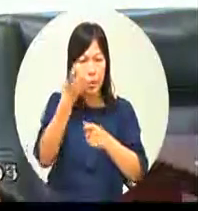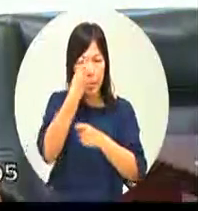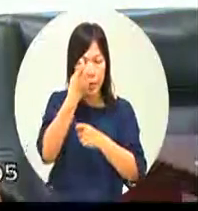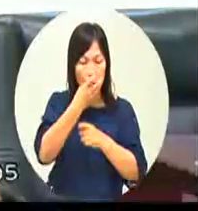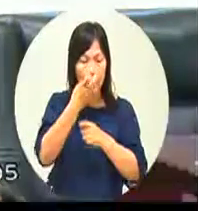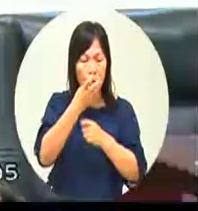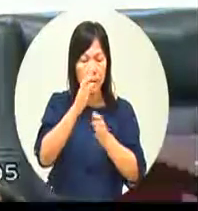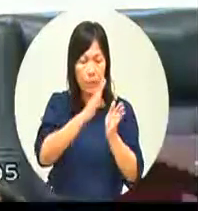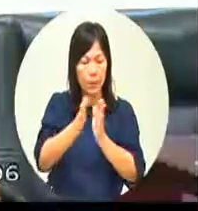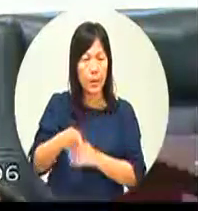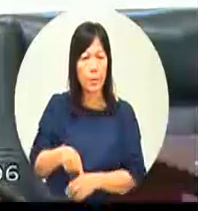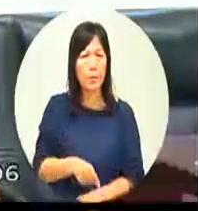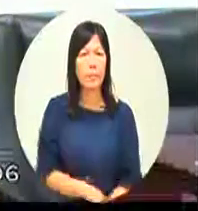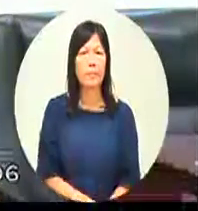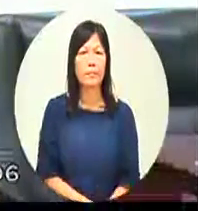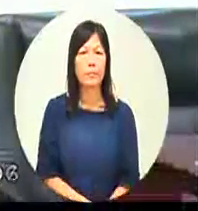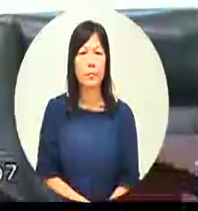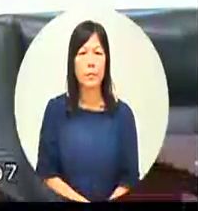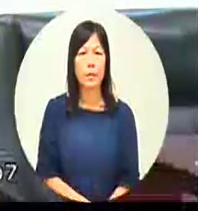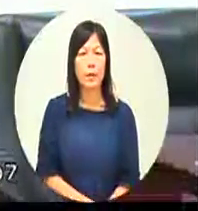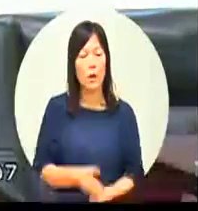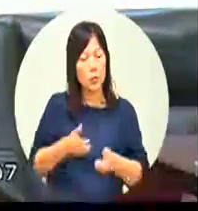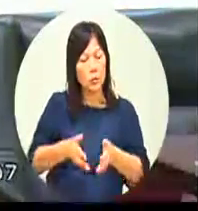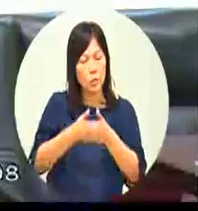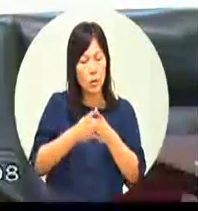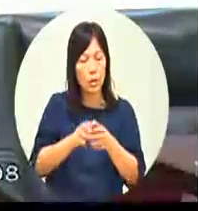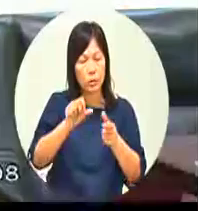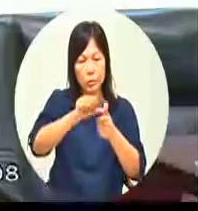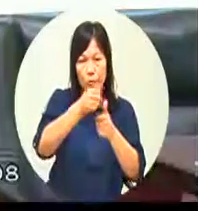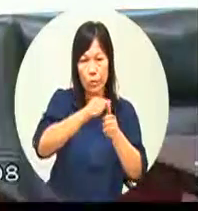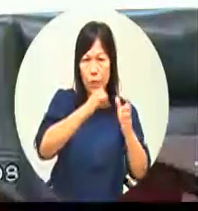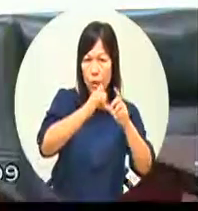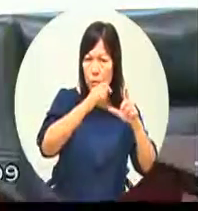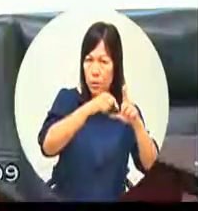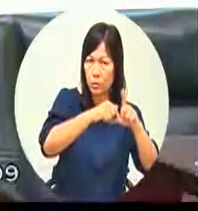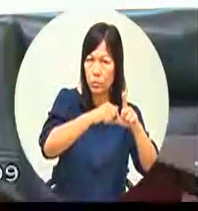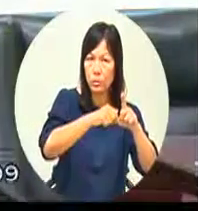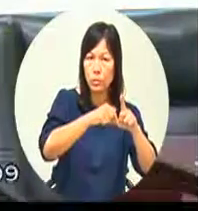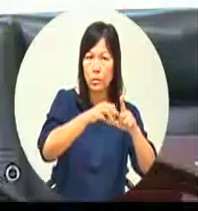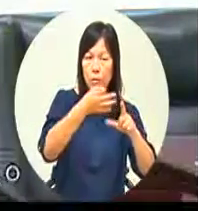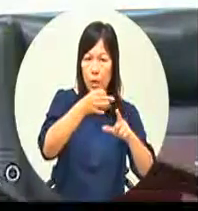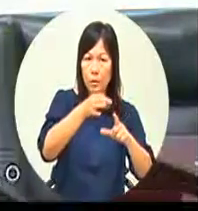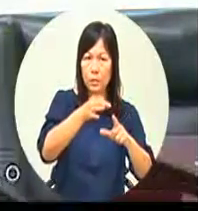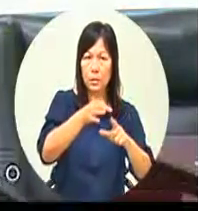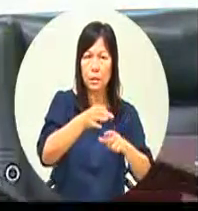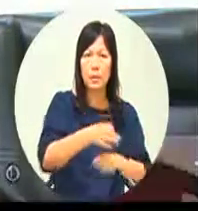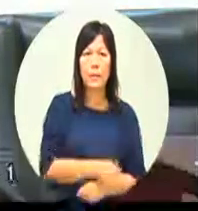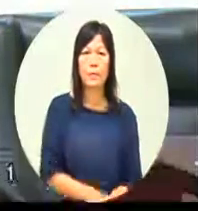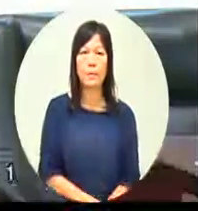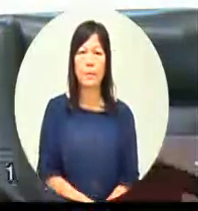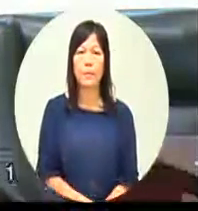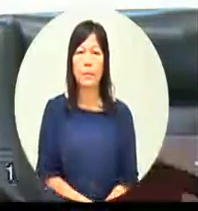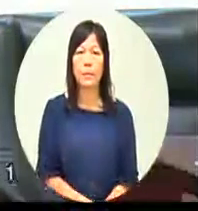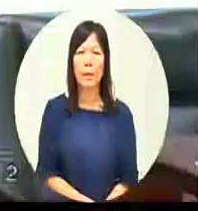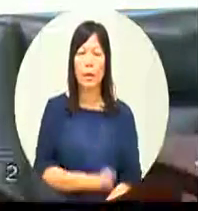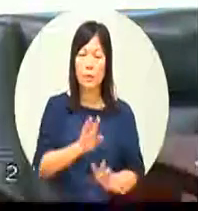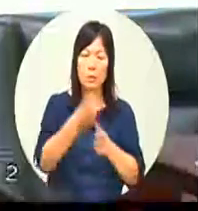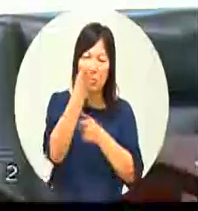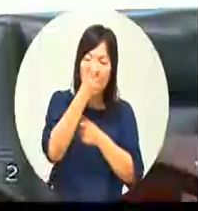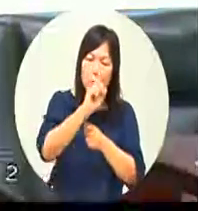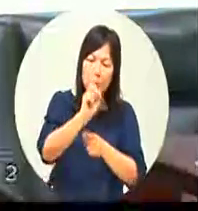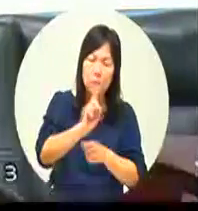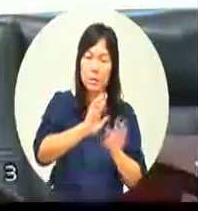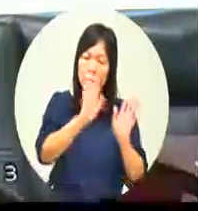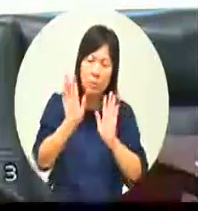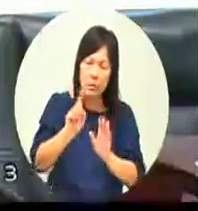法。这么重点是咱五甲社区的回馈金，目前它怎样管理啊？